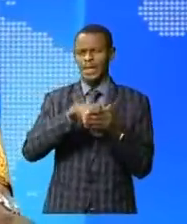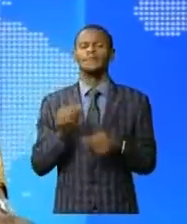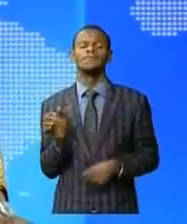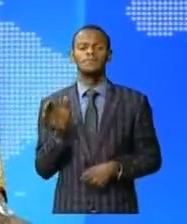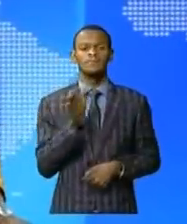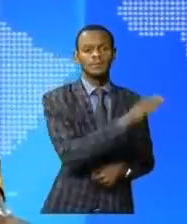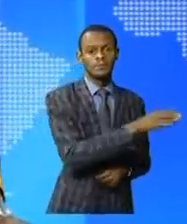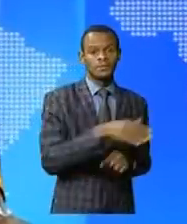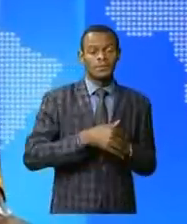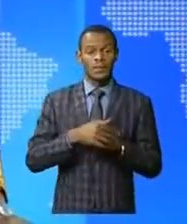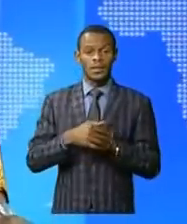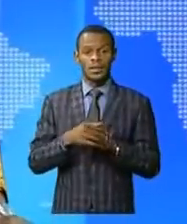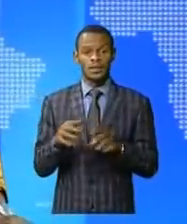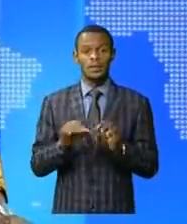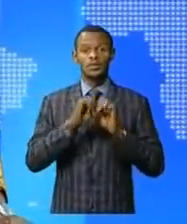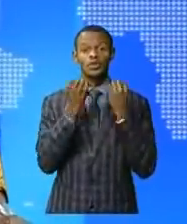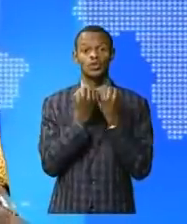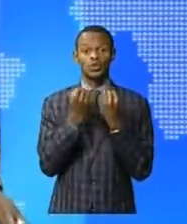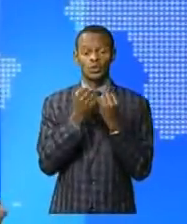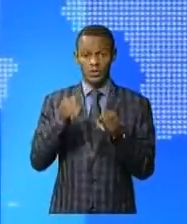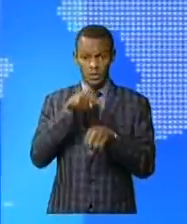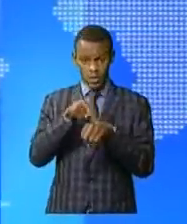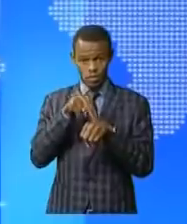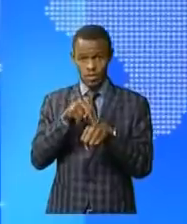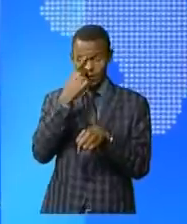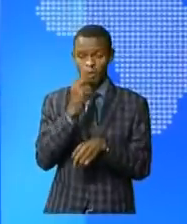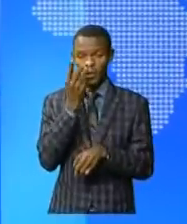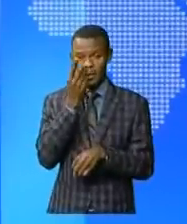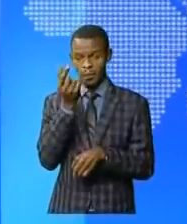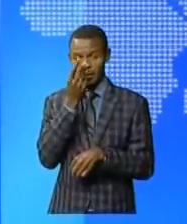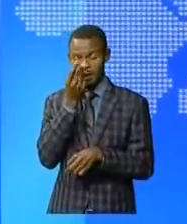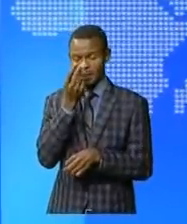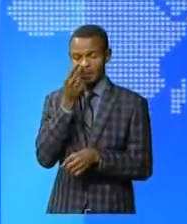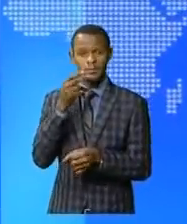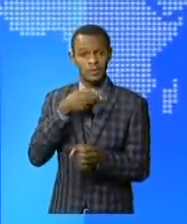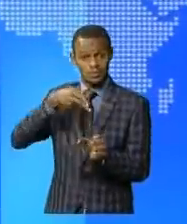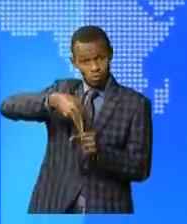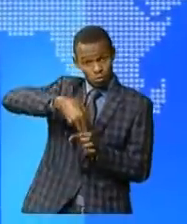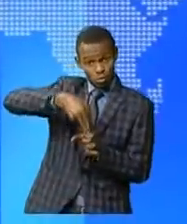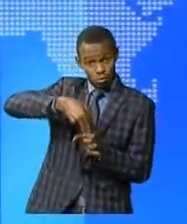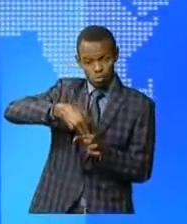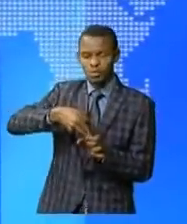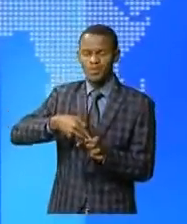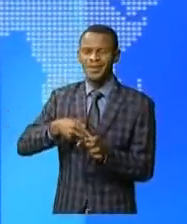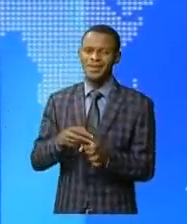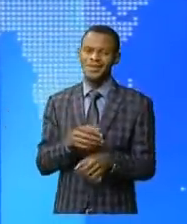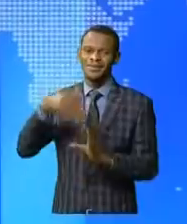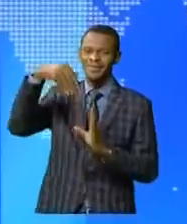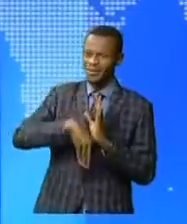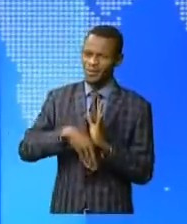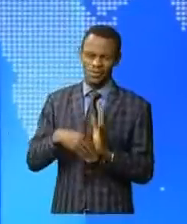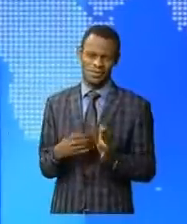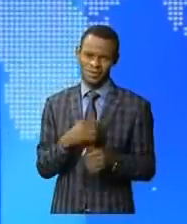La Société nationale des hydrocarbures tient à la relance économique. Bientôt, elle va procéder à un appel d'offres